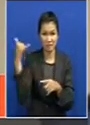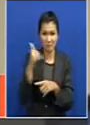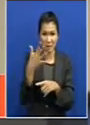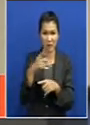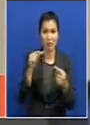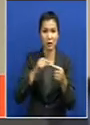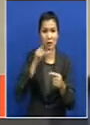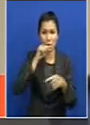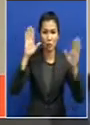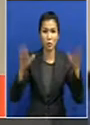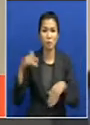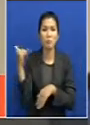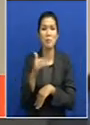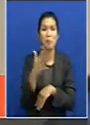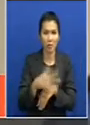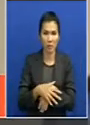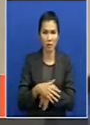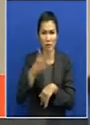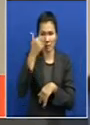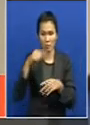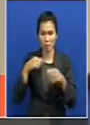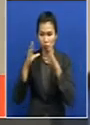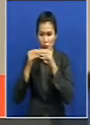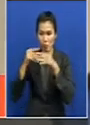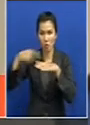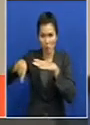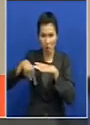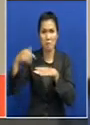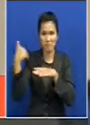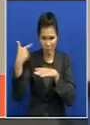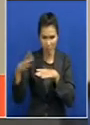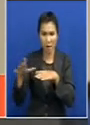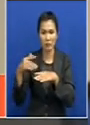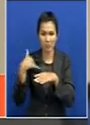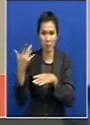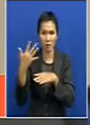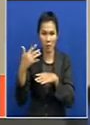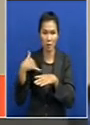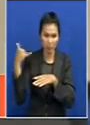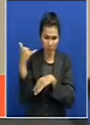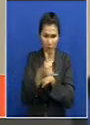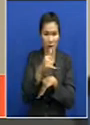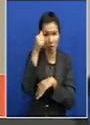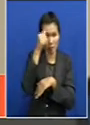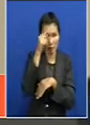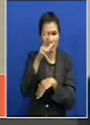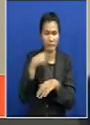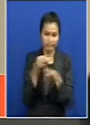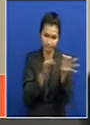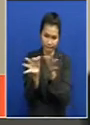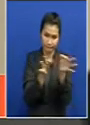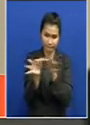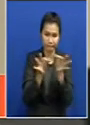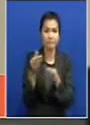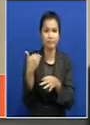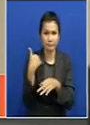าคือนกแอร์ไม่มาบอกว่ามีการประชุมภายในอยู่แล้วก็จะให้มาชี้แจงภายใน3วันนี้นะครับกับกระทรวงคมนาค